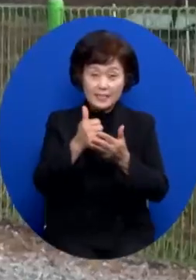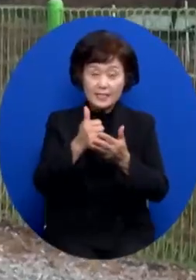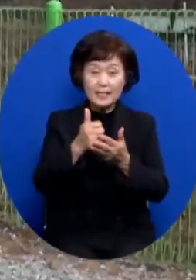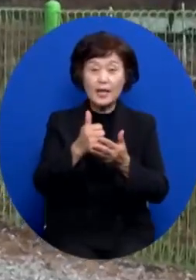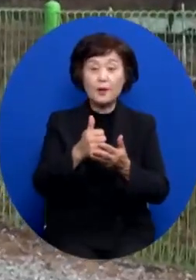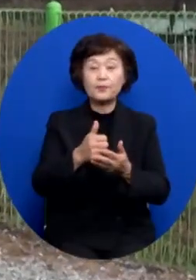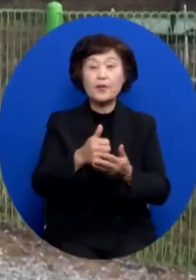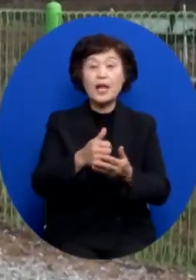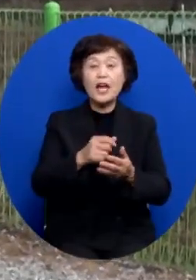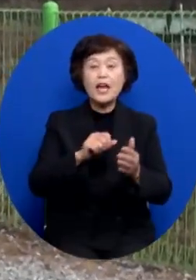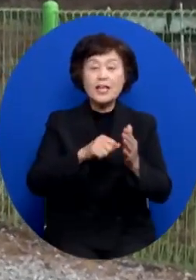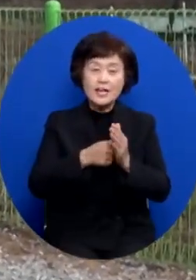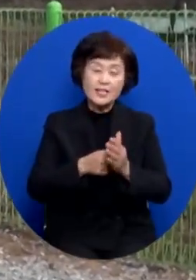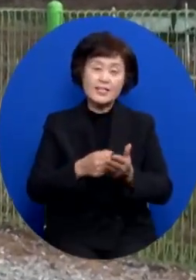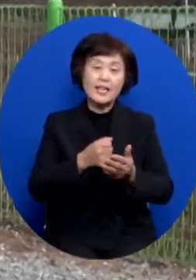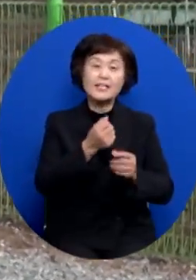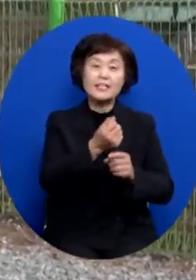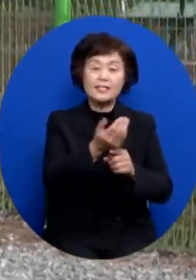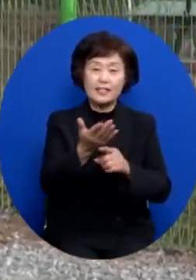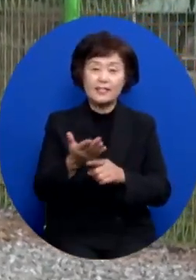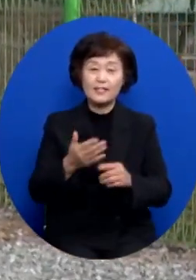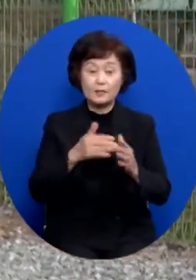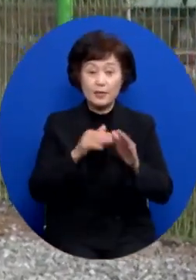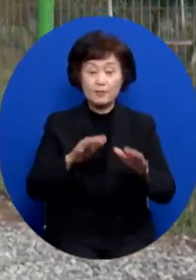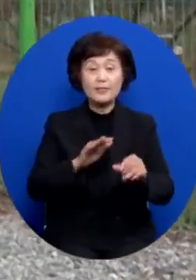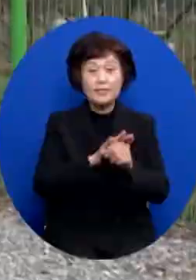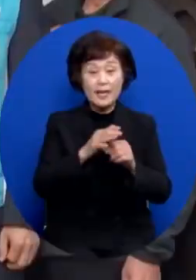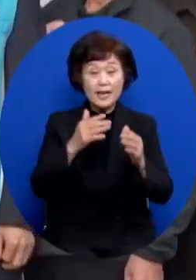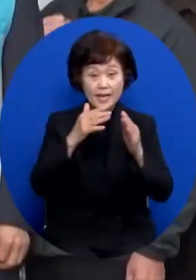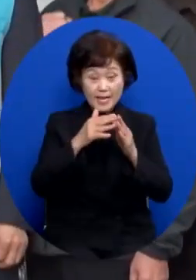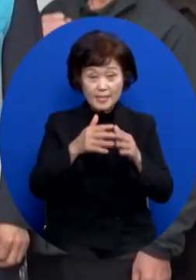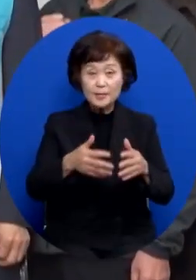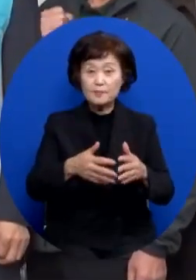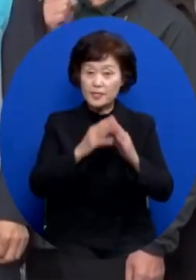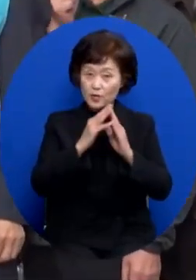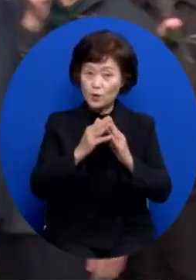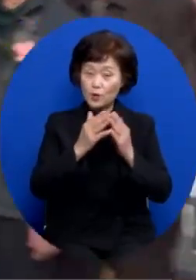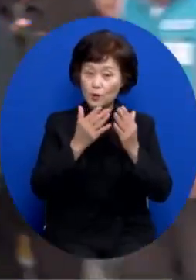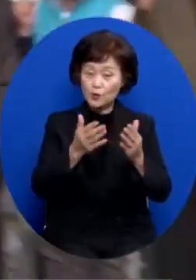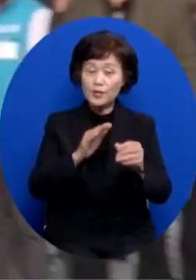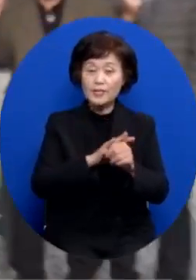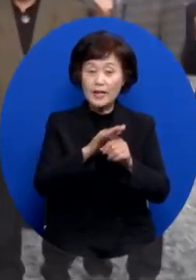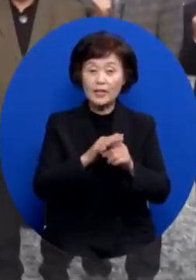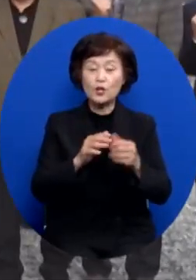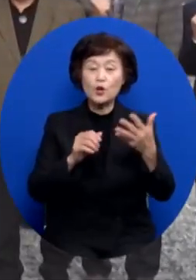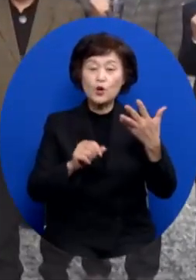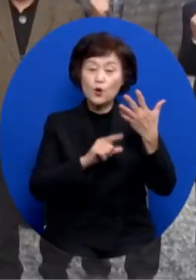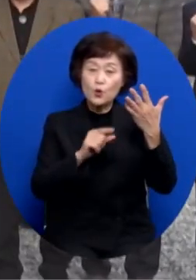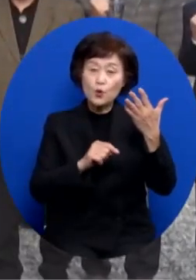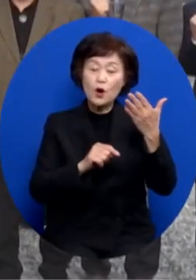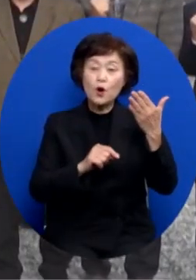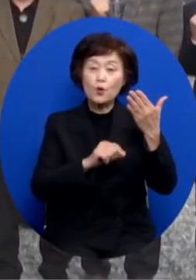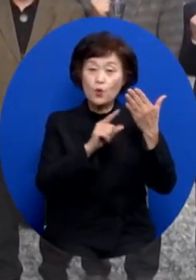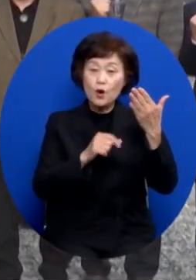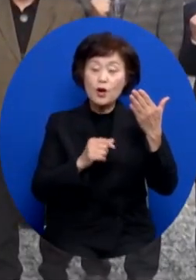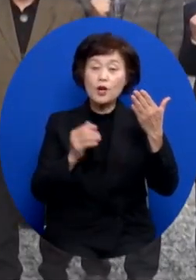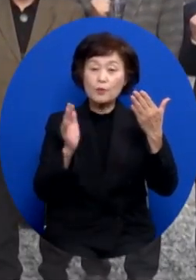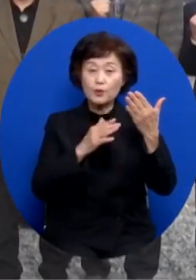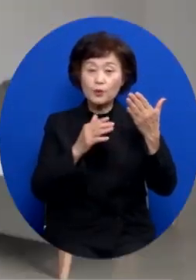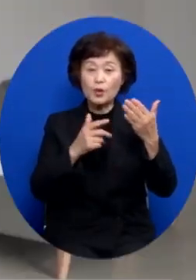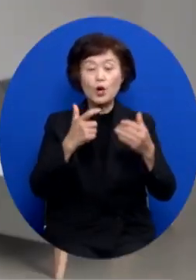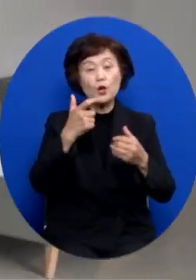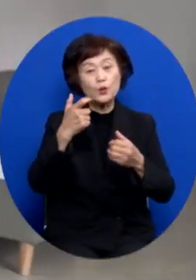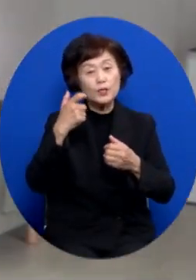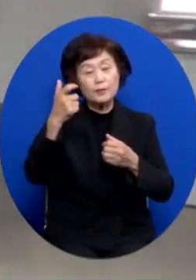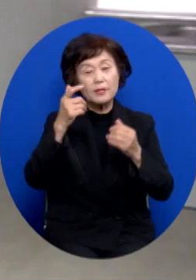씨에게 열쇠를 전달했습니다 이번 사랑의 집기 사업에는 9월 중순부터 60일간 300여명의